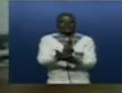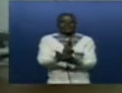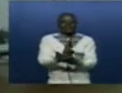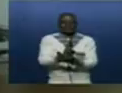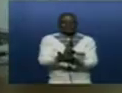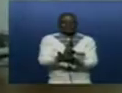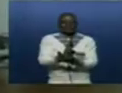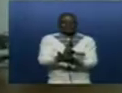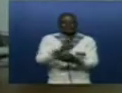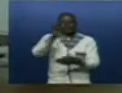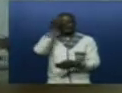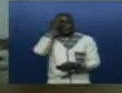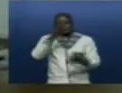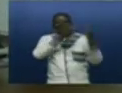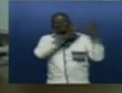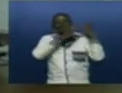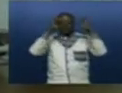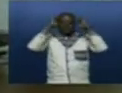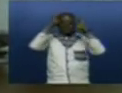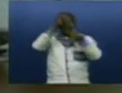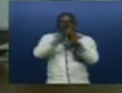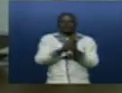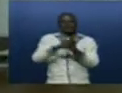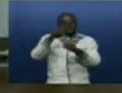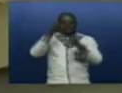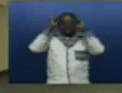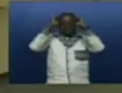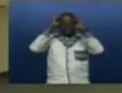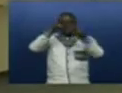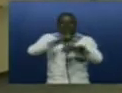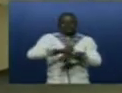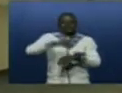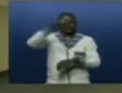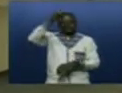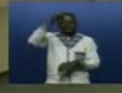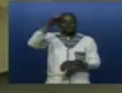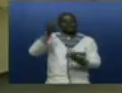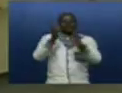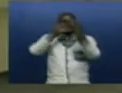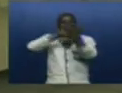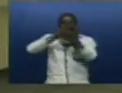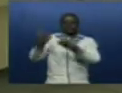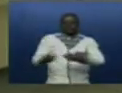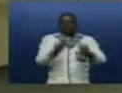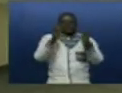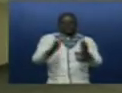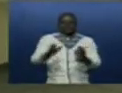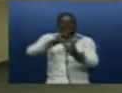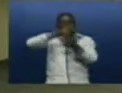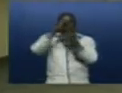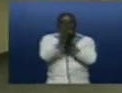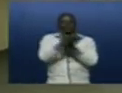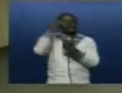Les ministres en charge de l'éducation et de l'enseignement supérieur face aux acteurs du système éducatif de la région du